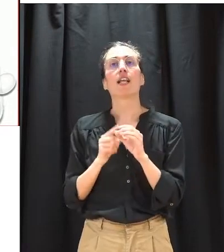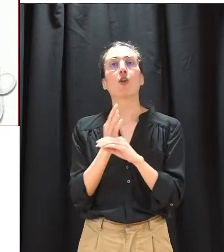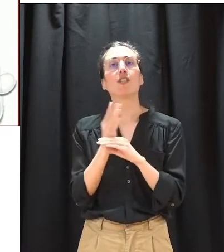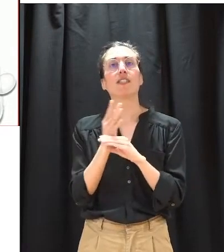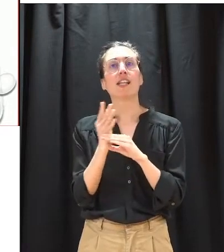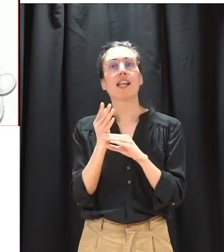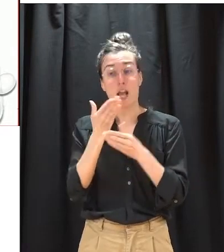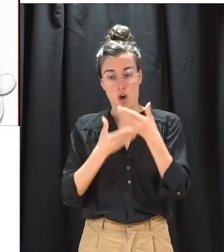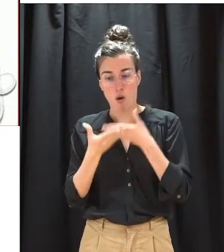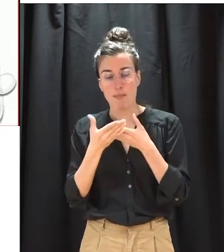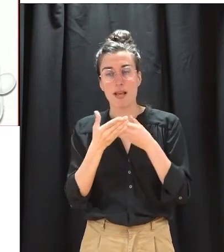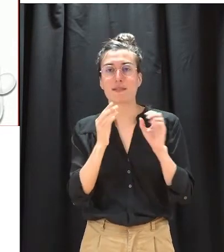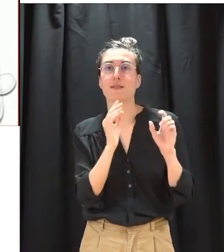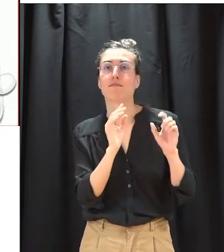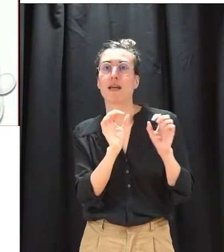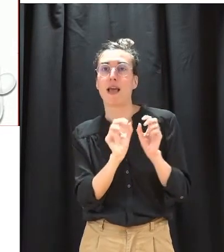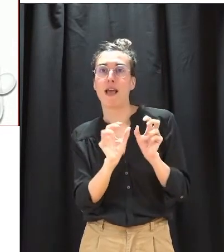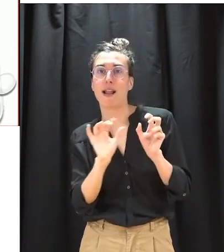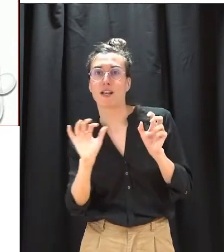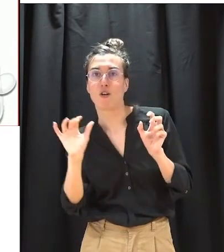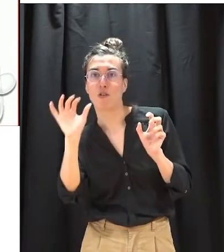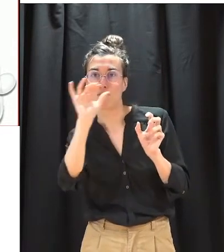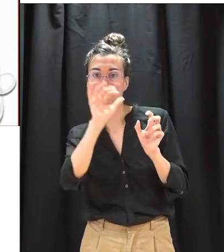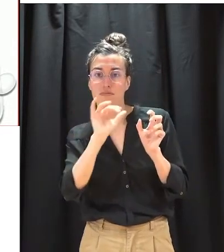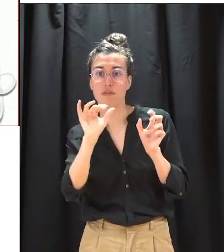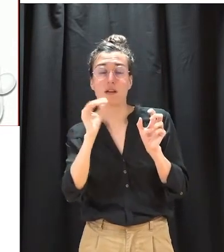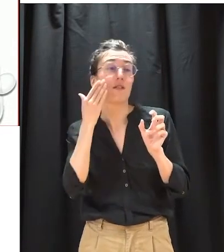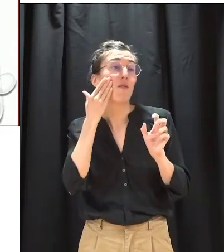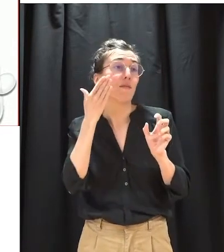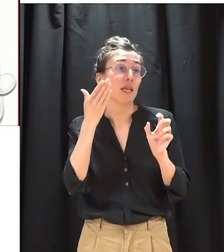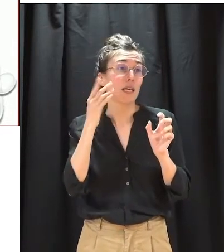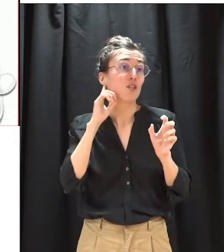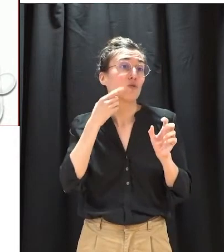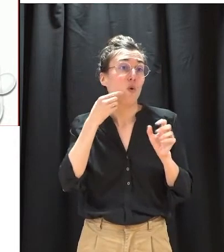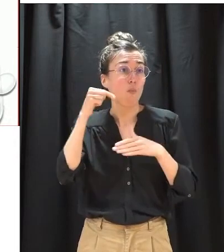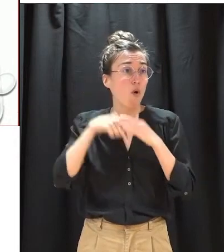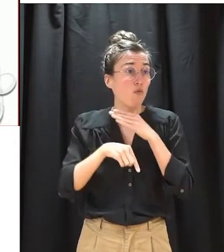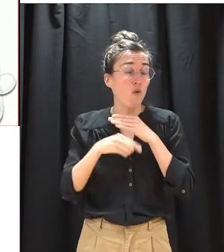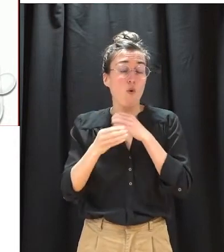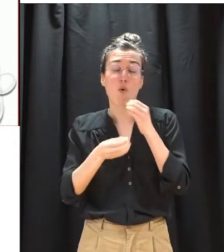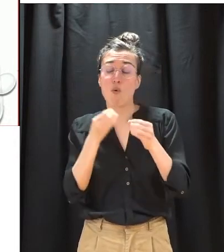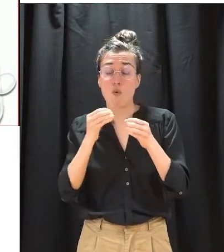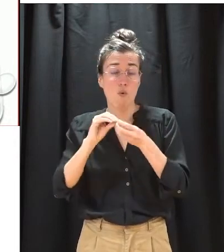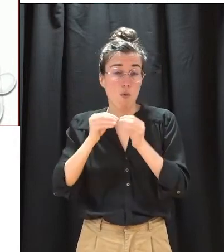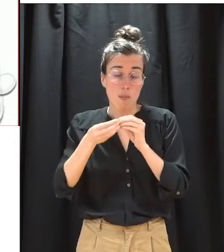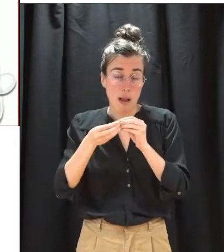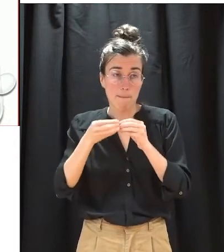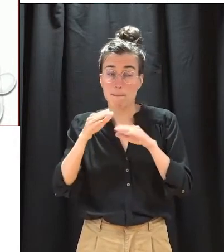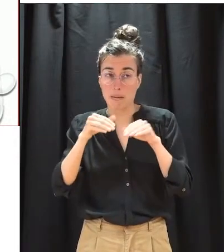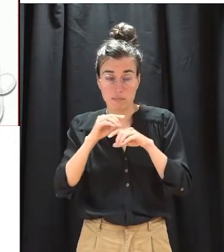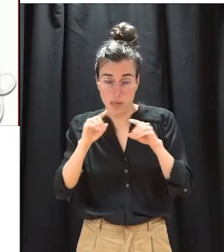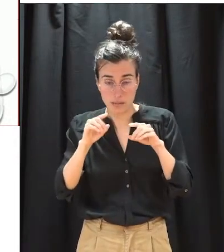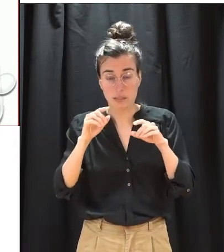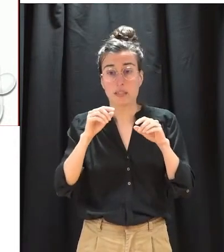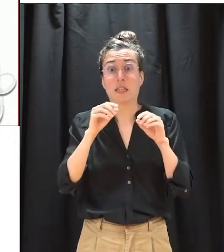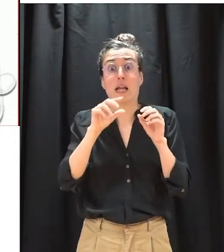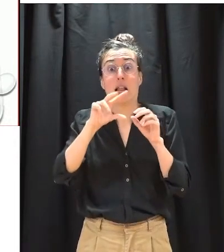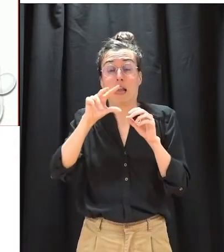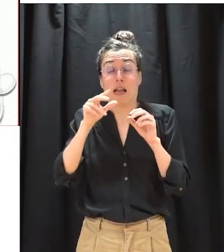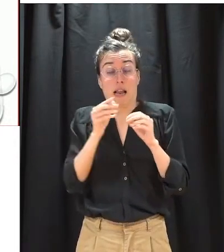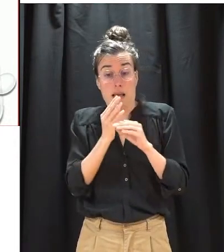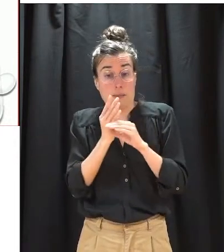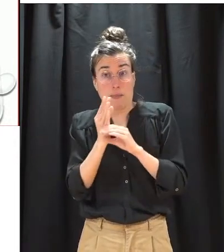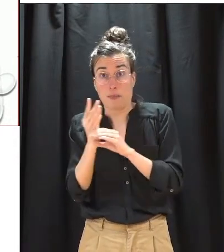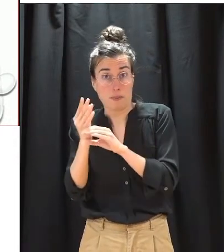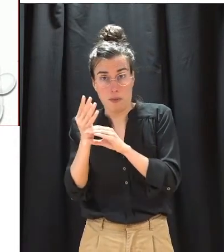sont, lorsqu'on a une surdité profonde, détériorée ou non fonctionnelle. Et ensuite, tout ça va arriver au cerveau via le